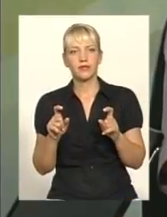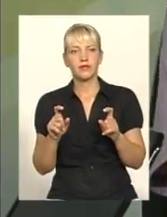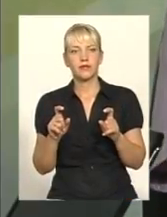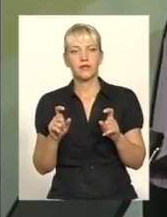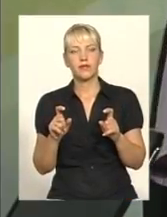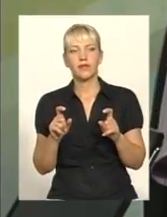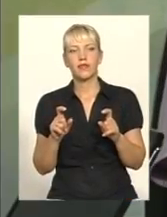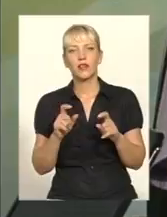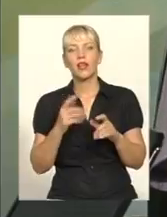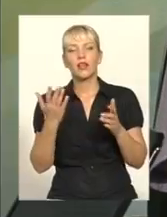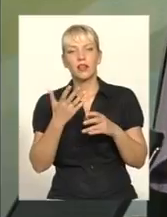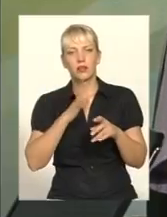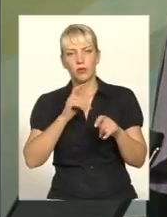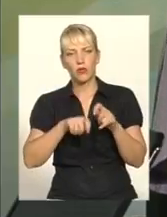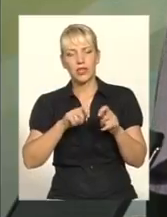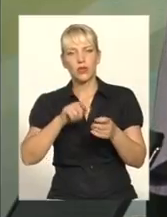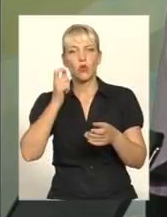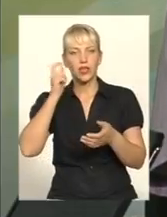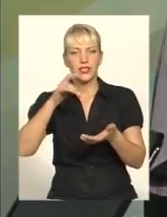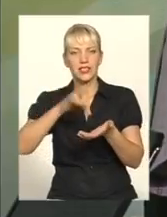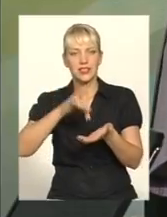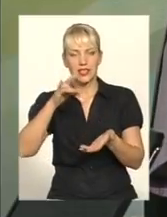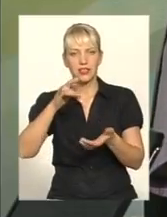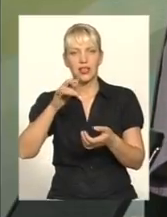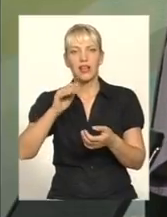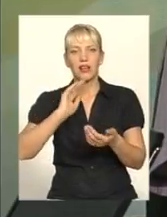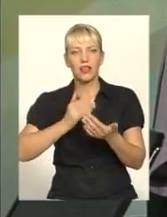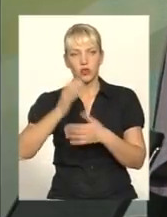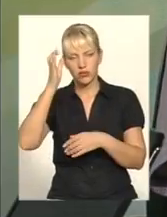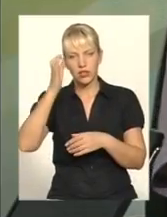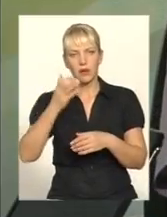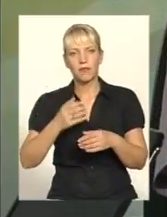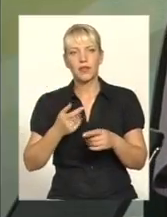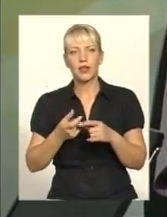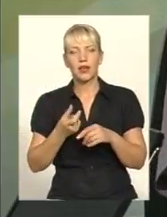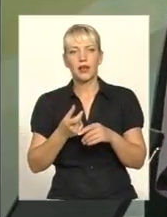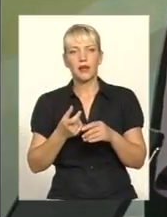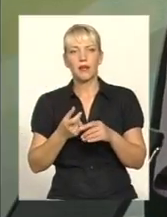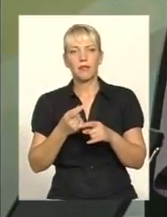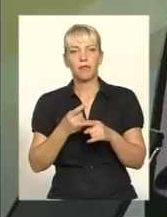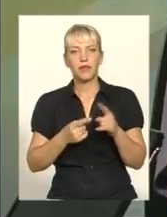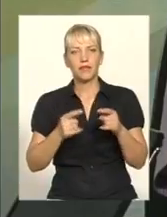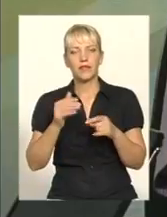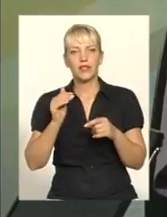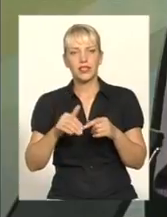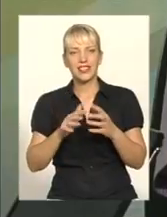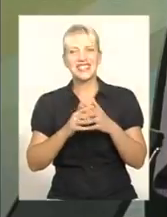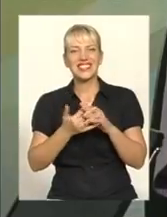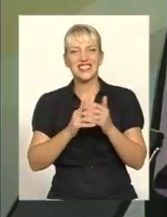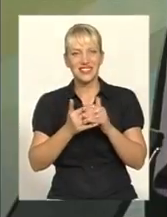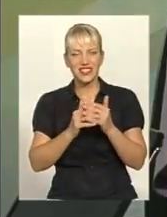українським центром оцінювання якості освіти. Так от, в першій тисячі навчальних закладів України із сільських